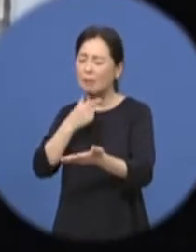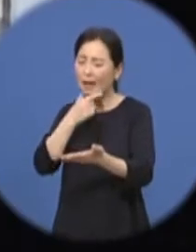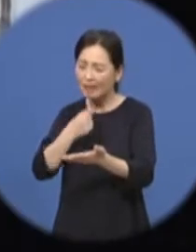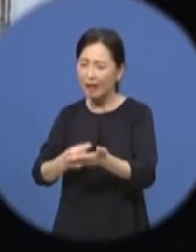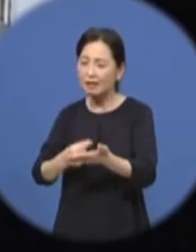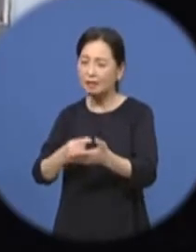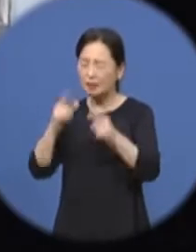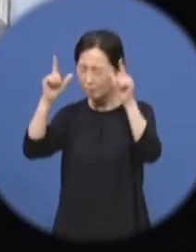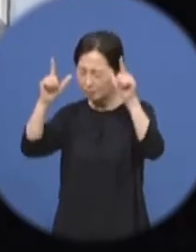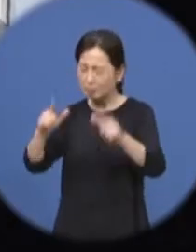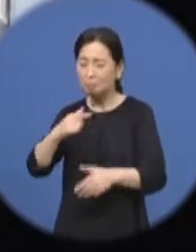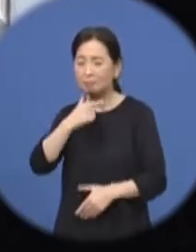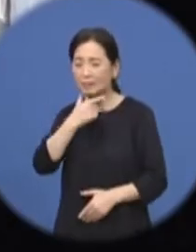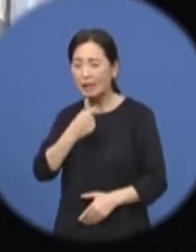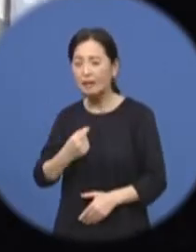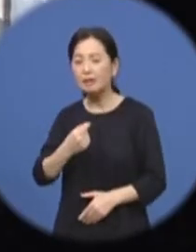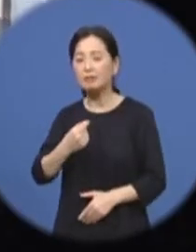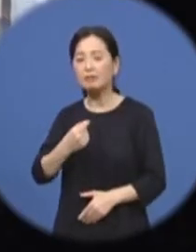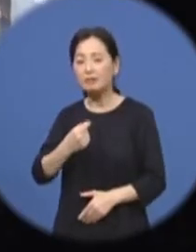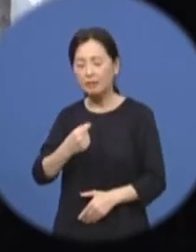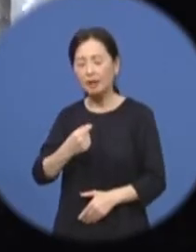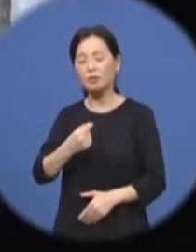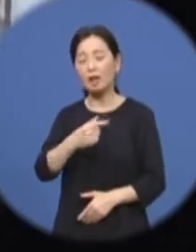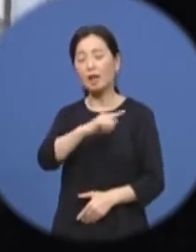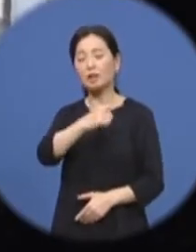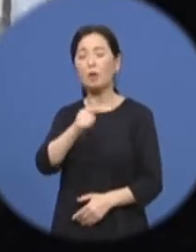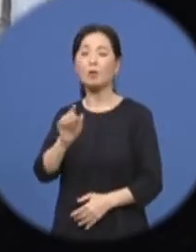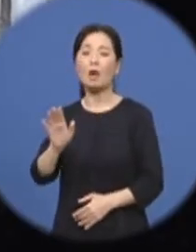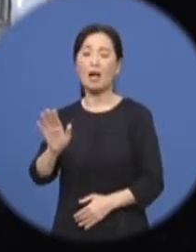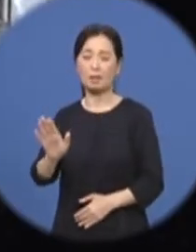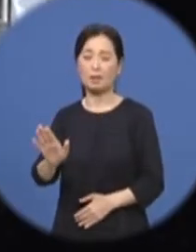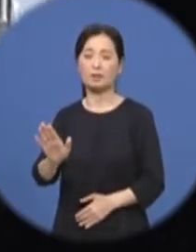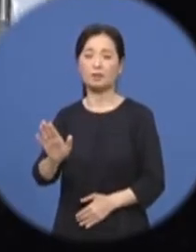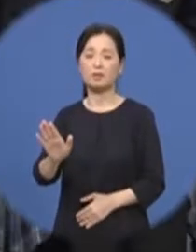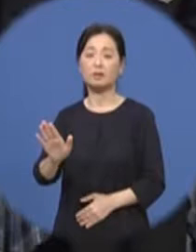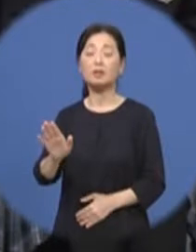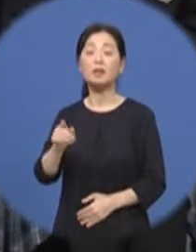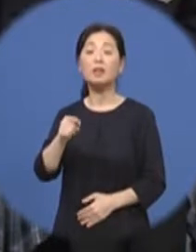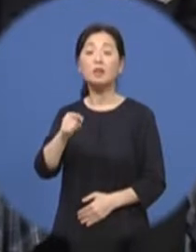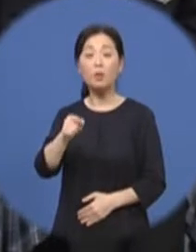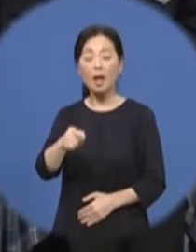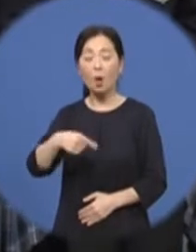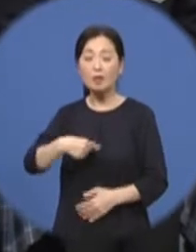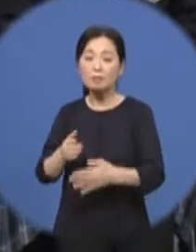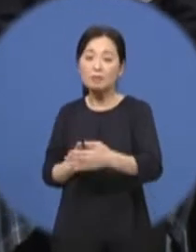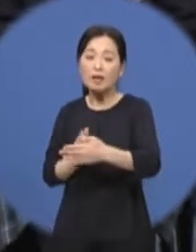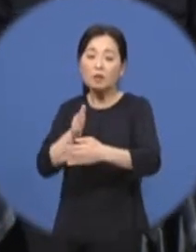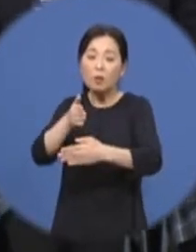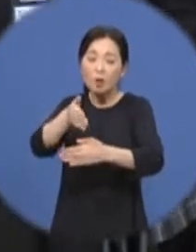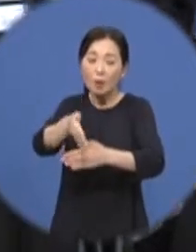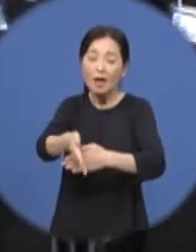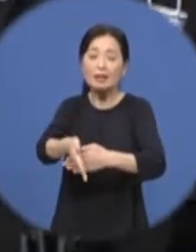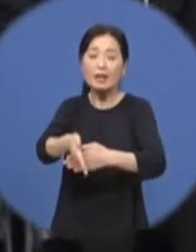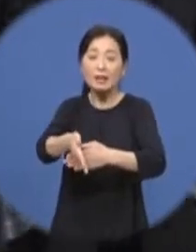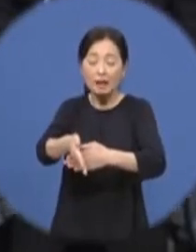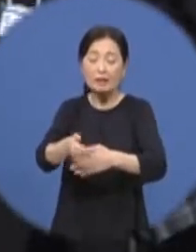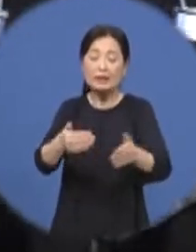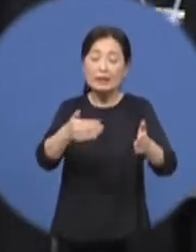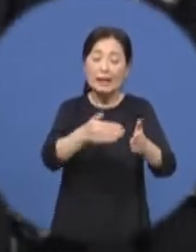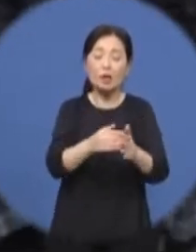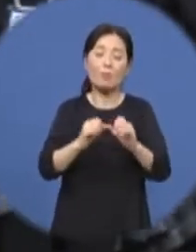もうそういうことがもうたくさんあるんですけれども、それをこう自分で乗り越えていったり最後までやり遂げた